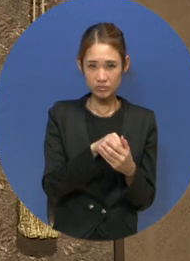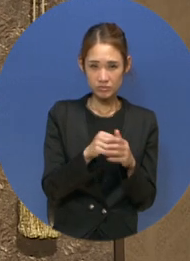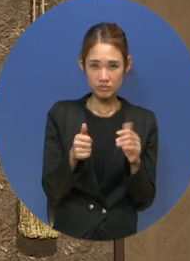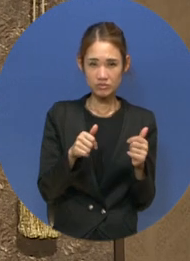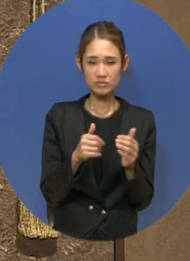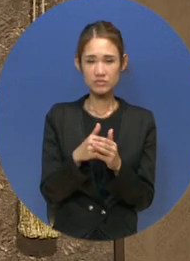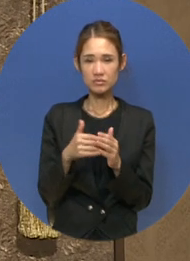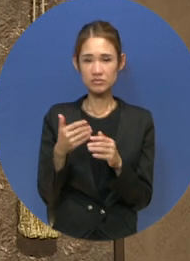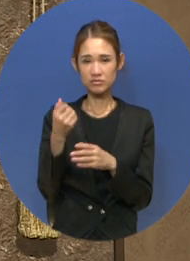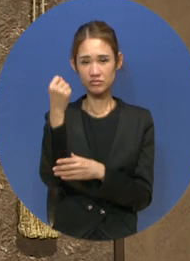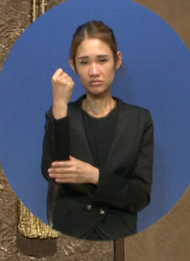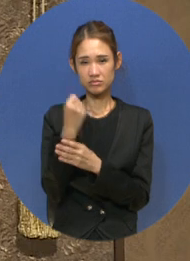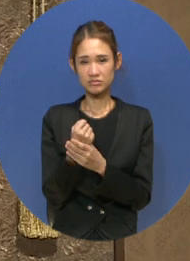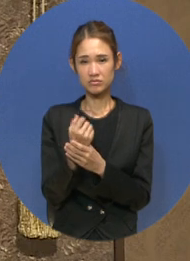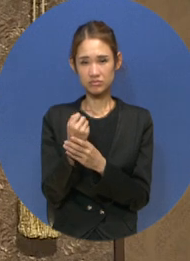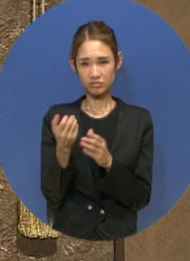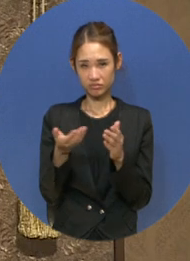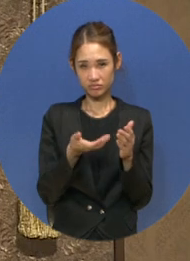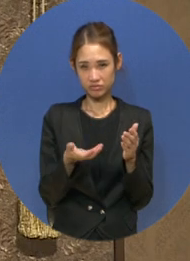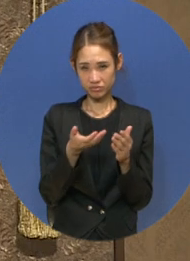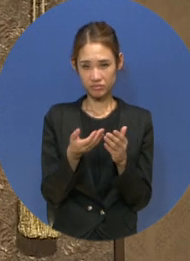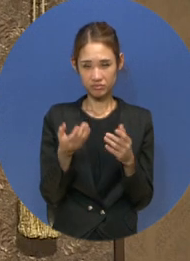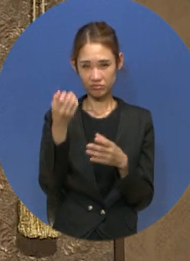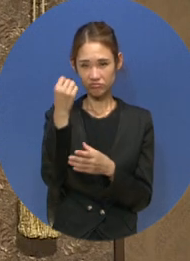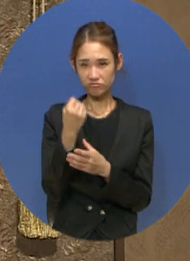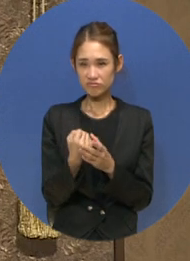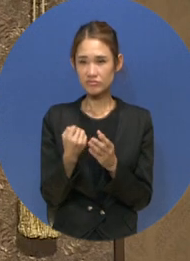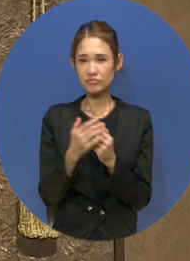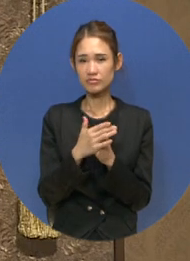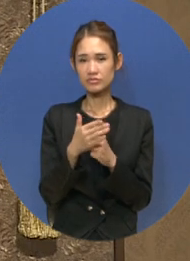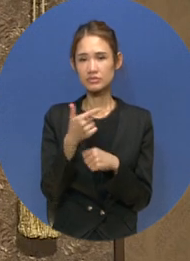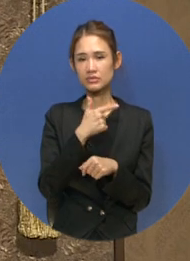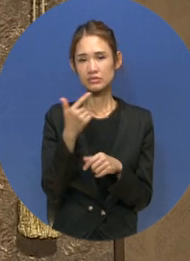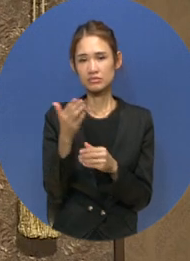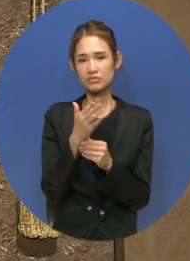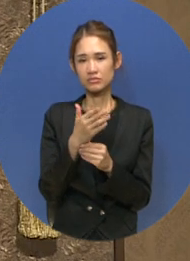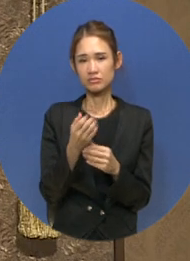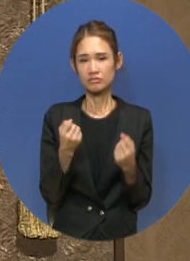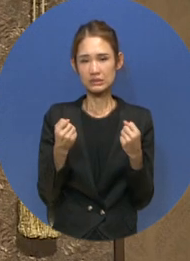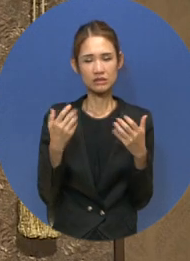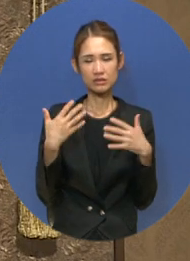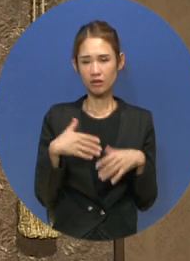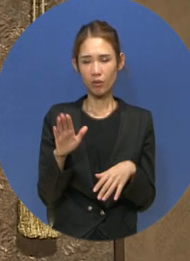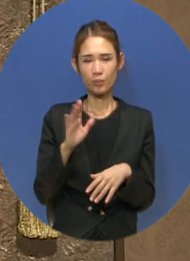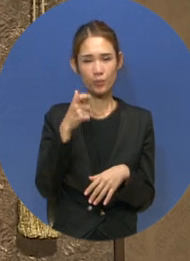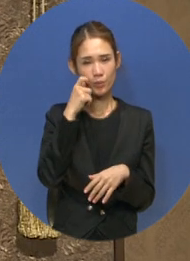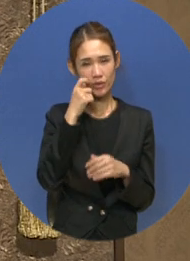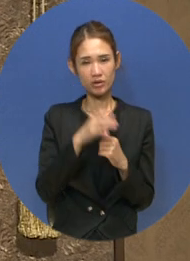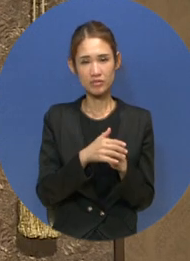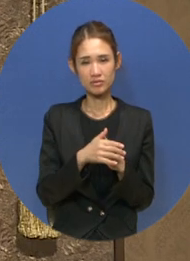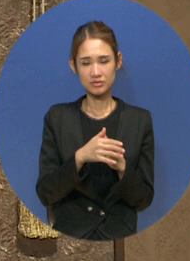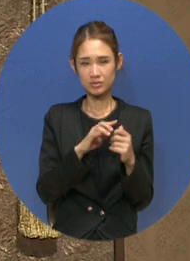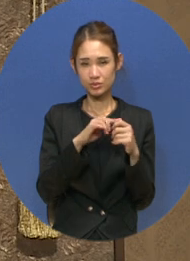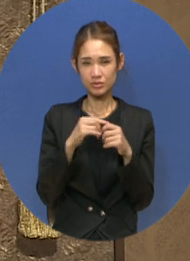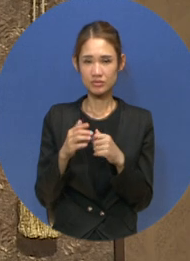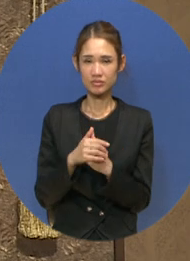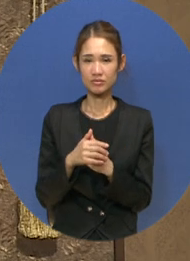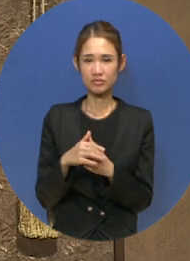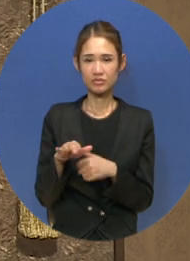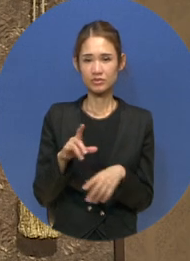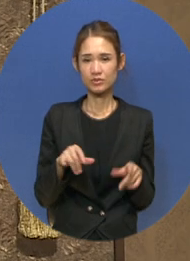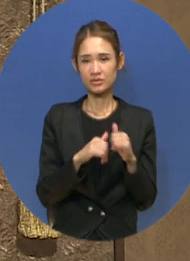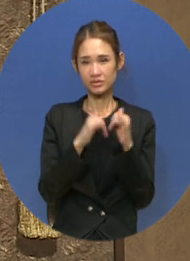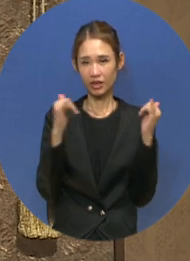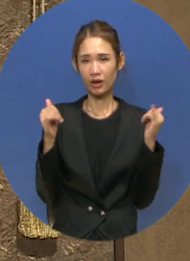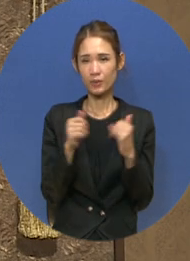그 붕어가 썩어서 결국 연못도 썩어서 큰 붕어도 힘이 센 붕어도 살 수 없었다. 뭐 이런 가사예요. 그러니까 우리가